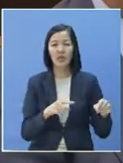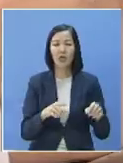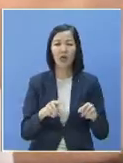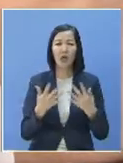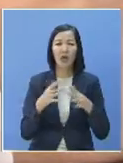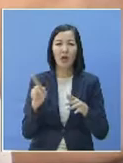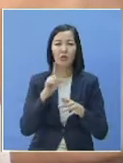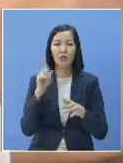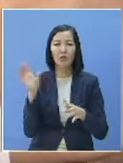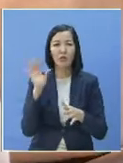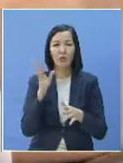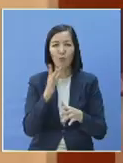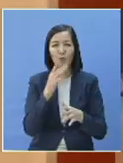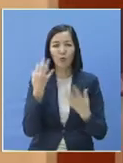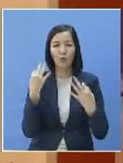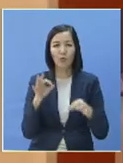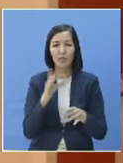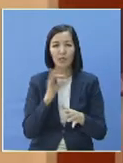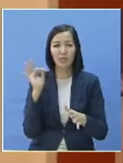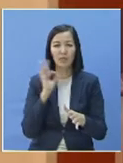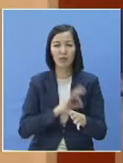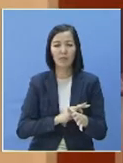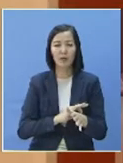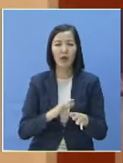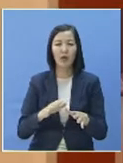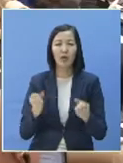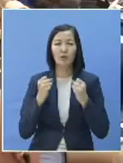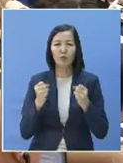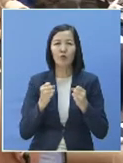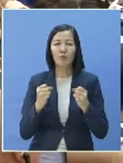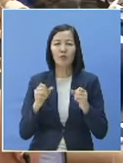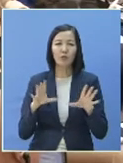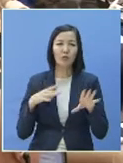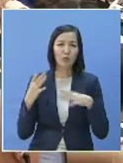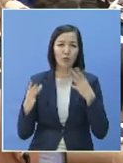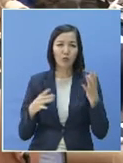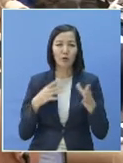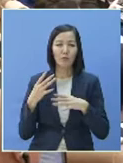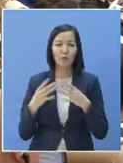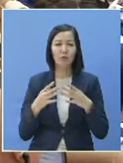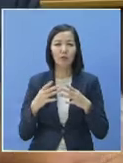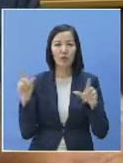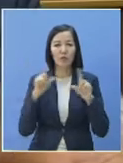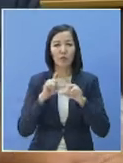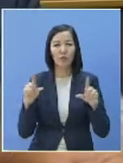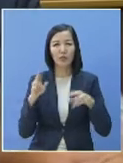тиімді пайдалануға жағдай жасау. Мысалы, оларға бұқаралық спортпен айналысу үшін арнайы комплекстер